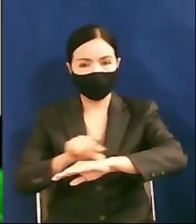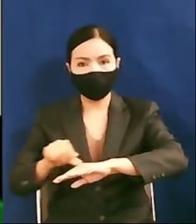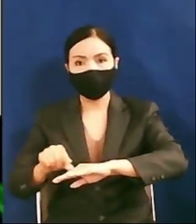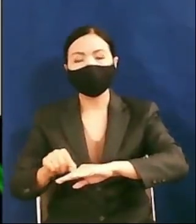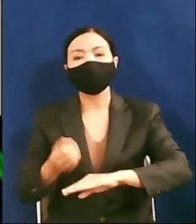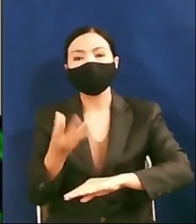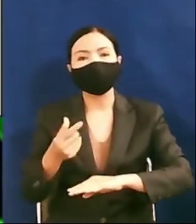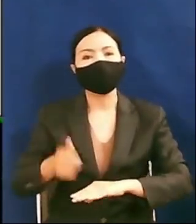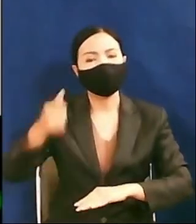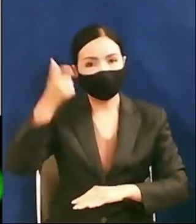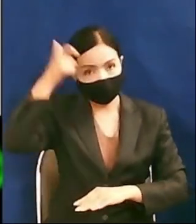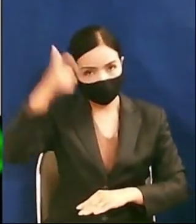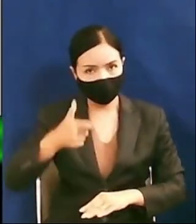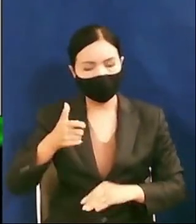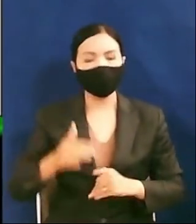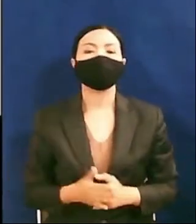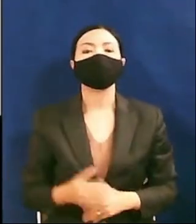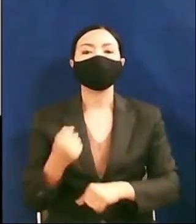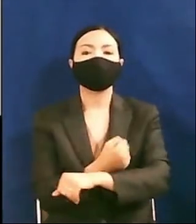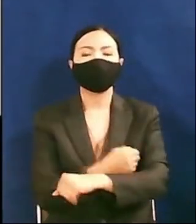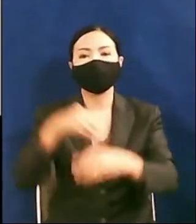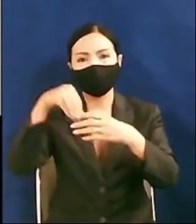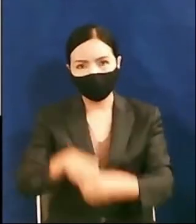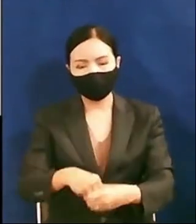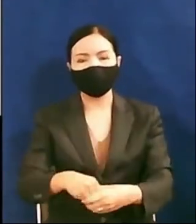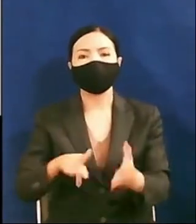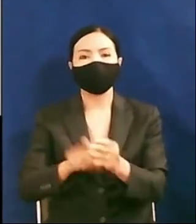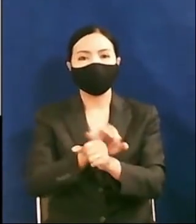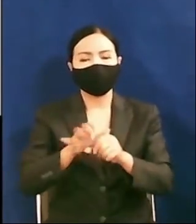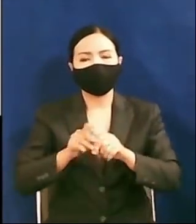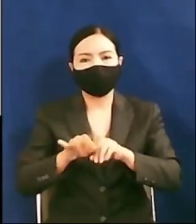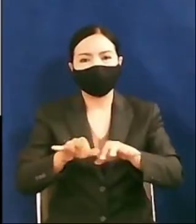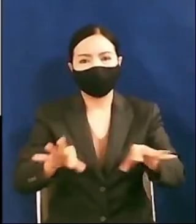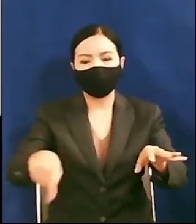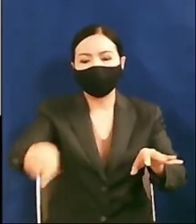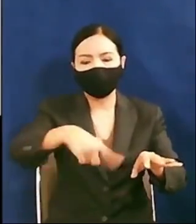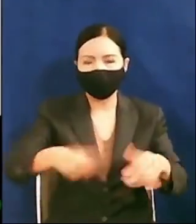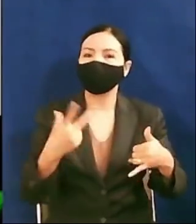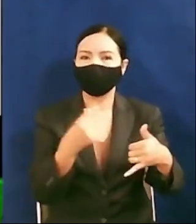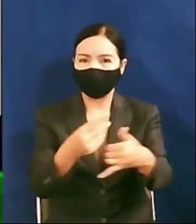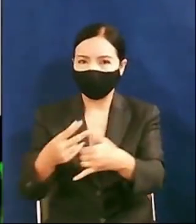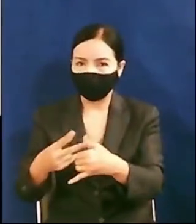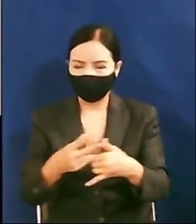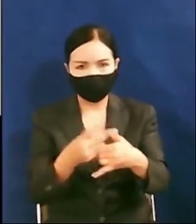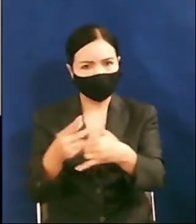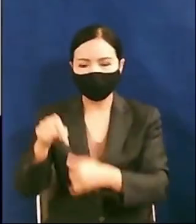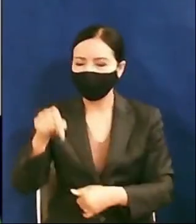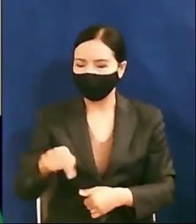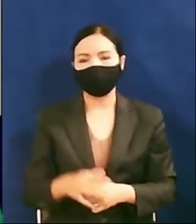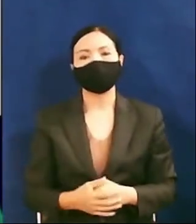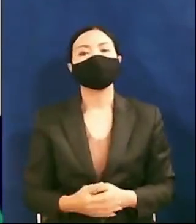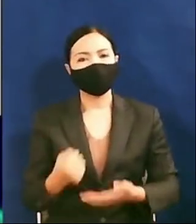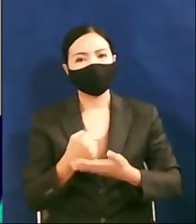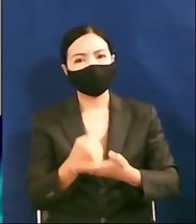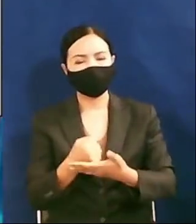ดคือเมียนมานะครับก็คือแรงงานที่อยู่ในพื้นที่การระบาดนะครับเราต้อง ให้วัคซีนตรงนี้เข้าไปเพื่อที่จะทำ